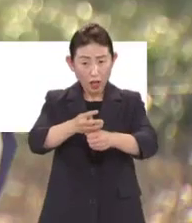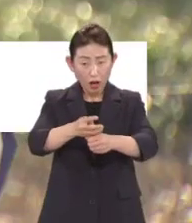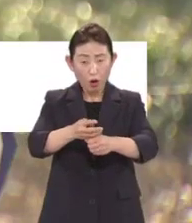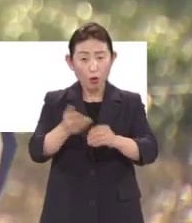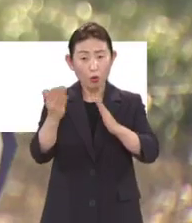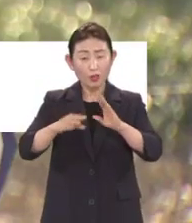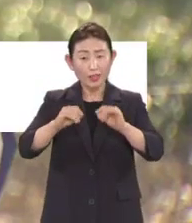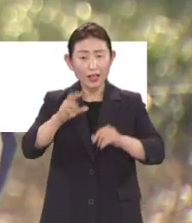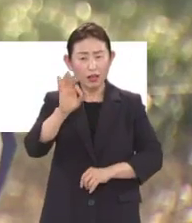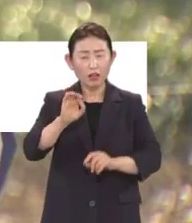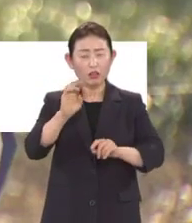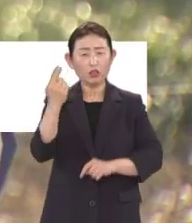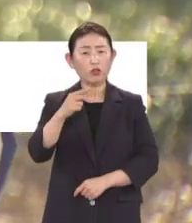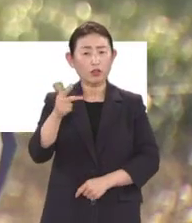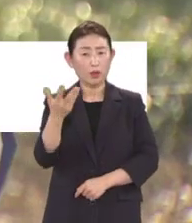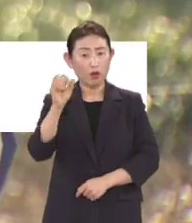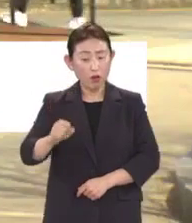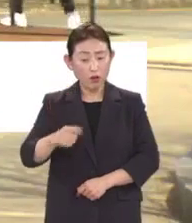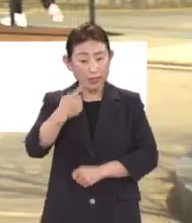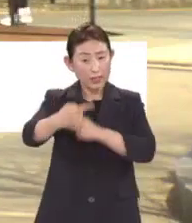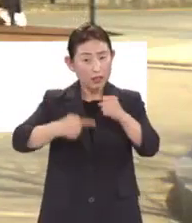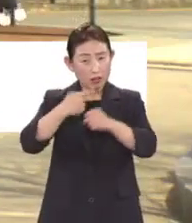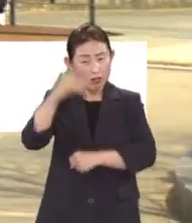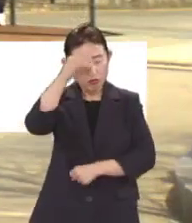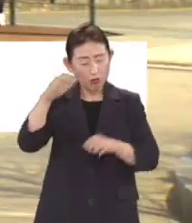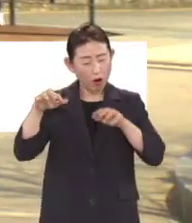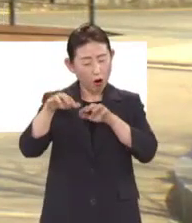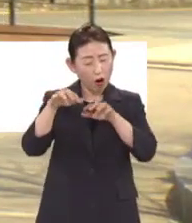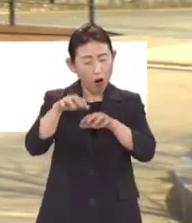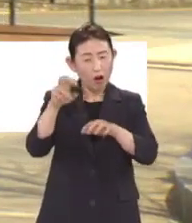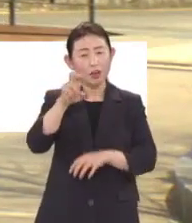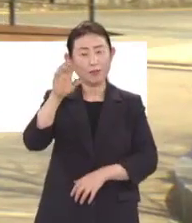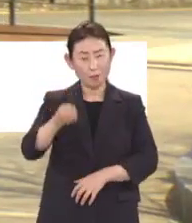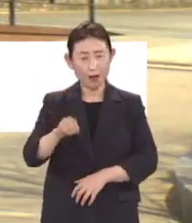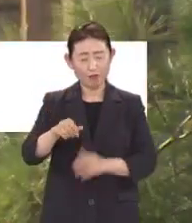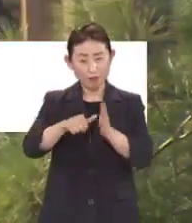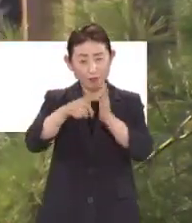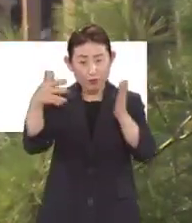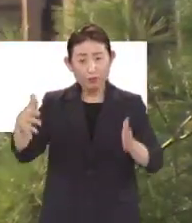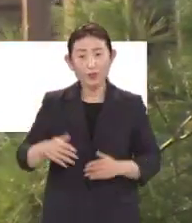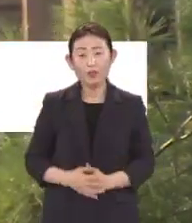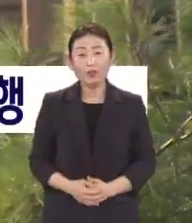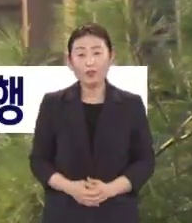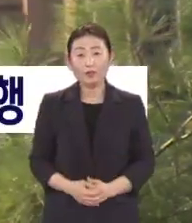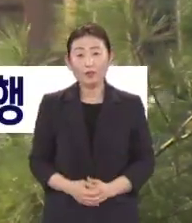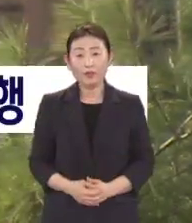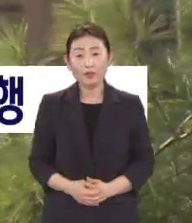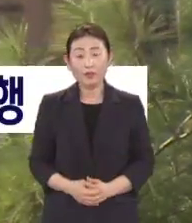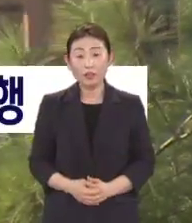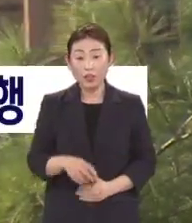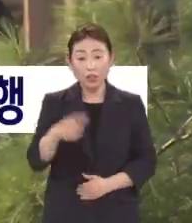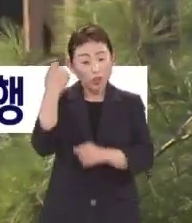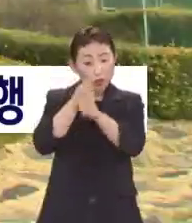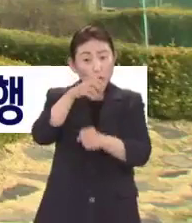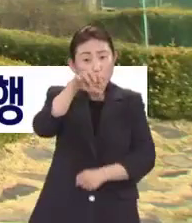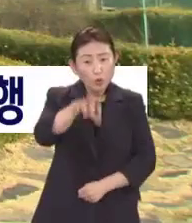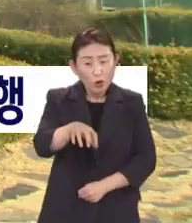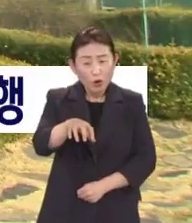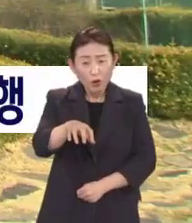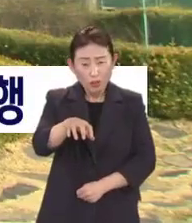공시지가만 1,700억 원, 연간 20여만 명이 찾는 전국적 명소입니다. 충남도가 산림자원연구소에